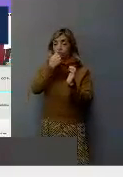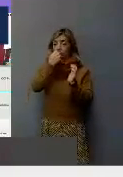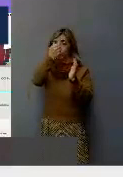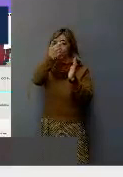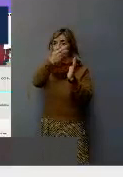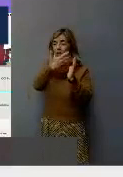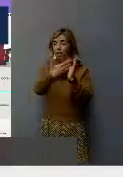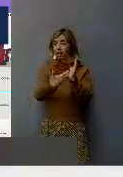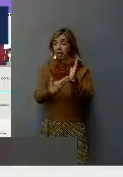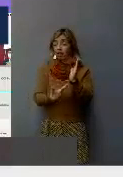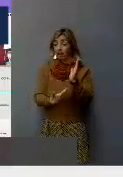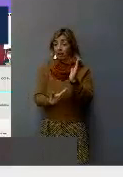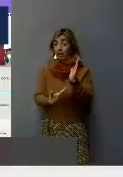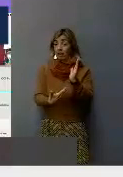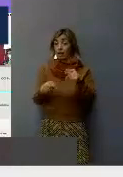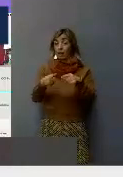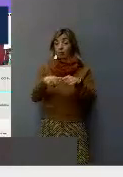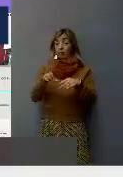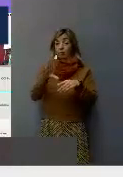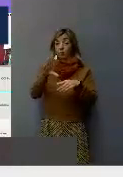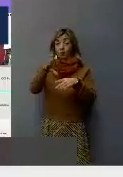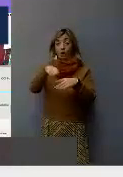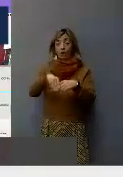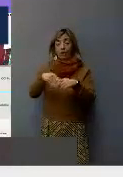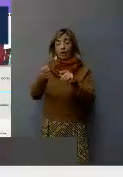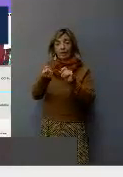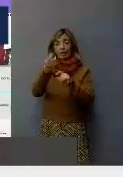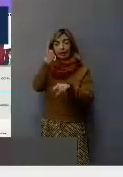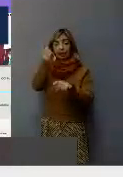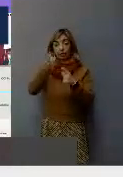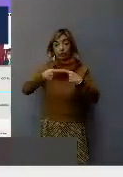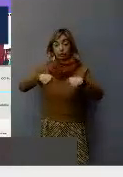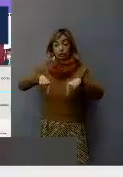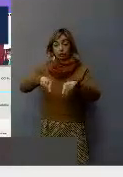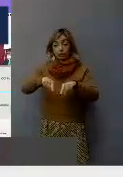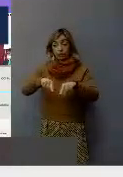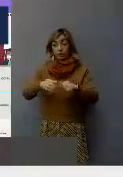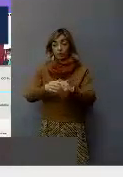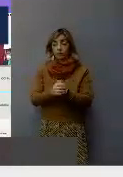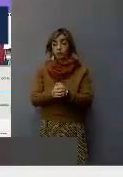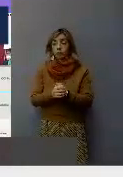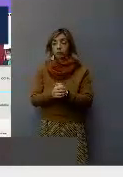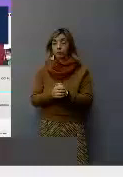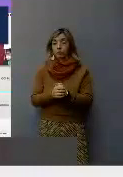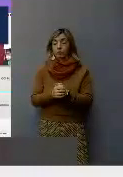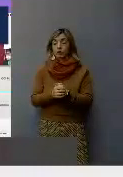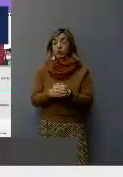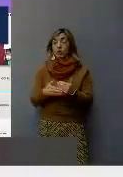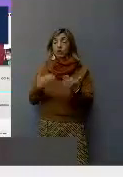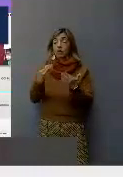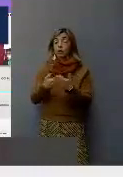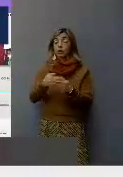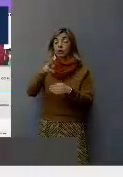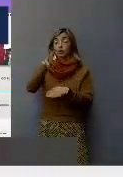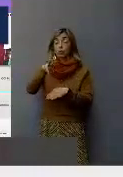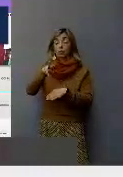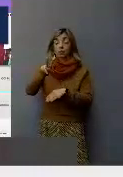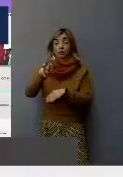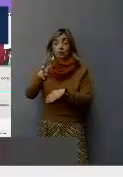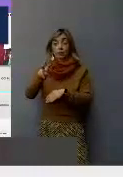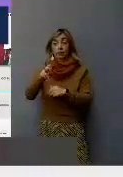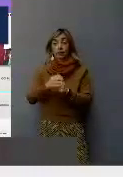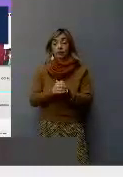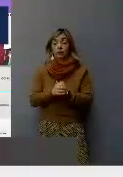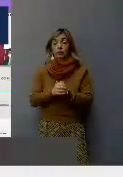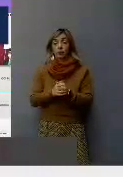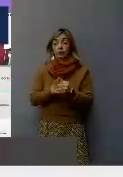allegate capire consigliari la mozione del 2020 consiglio